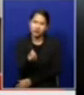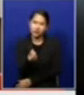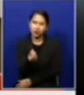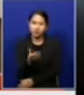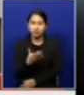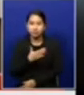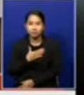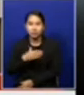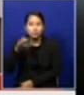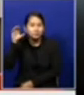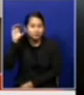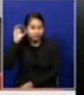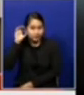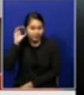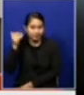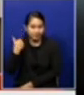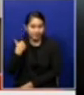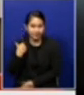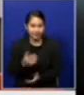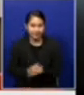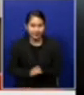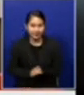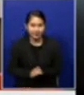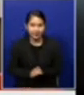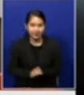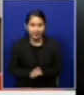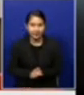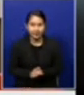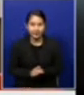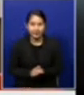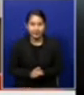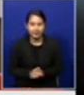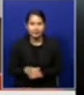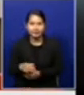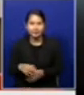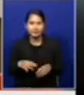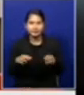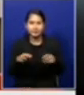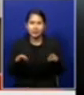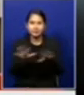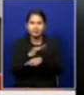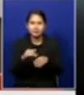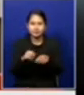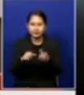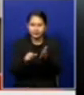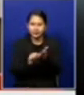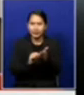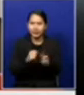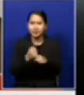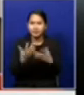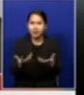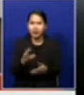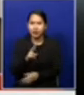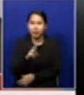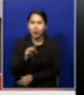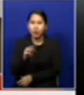ชื่อครับเชื่อโดยสนิทใจจะมาแก้ตัวยังไงก็ไม่ได้หรอกครับว่ากระทรวงการคลังโดยรัฐมนตรีทุ